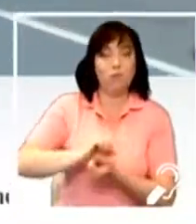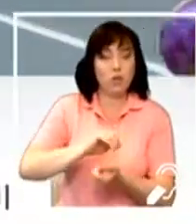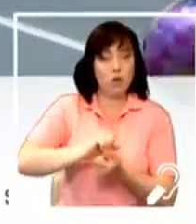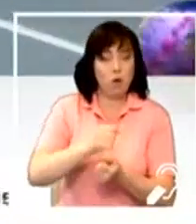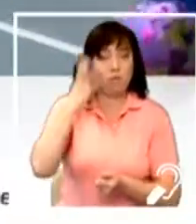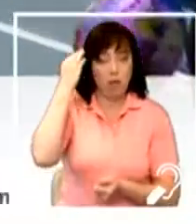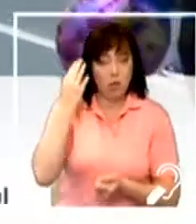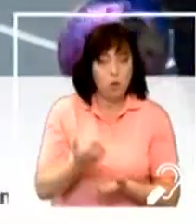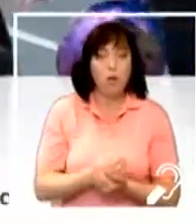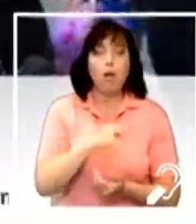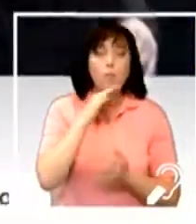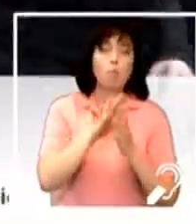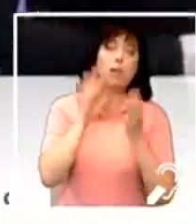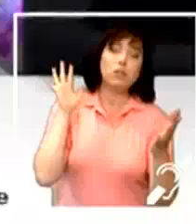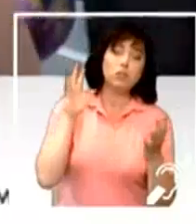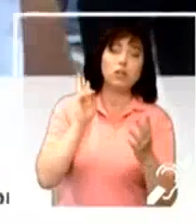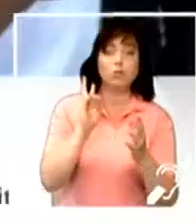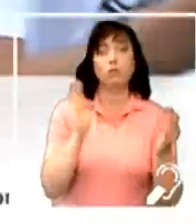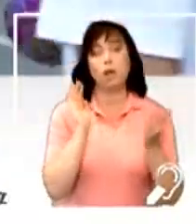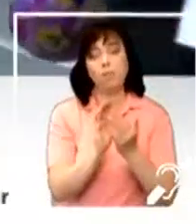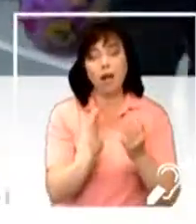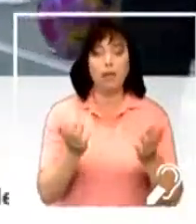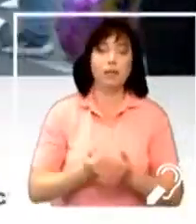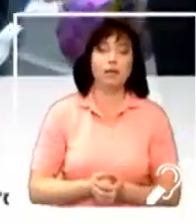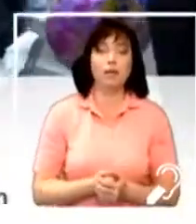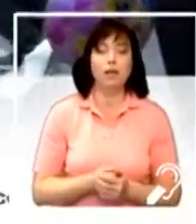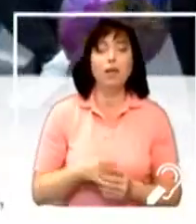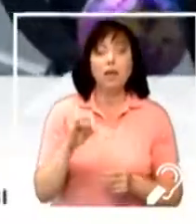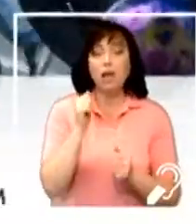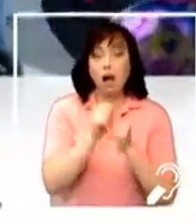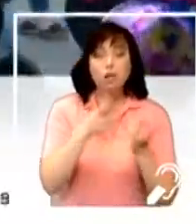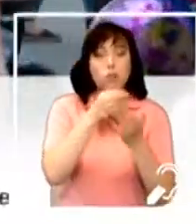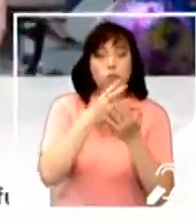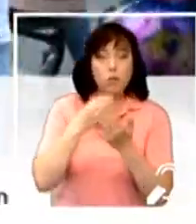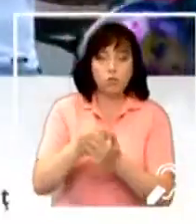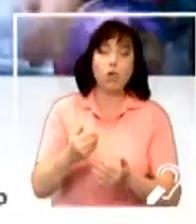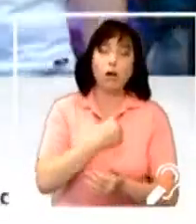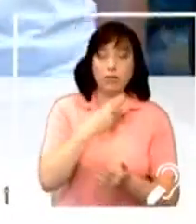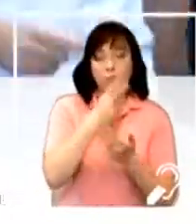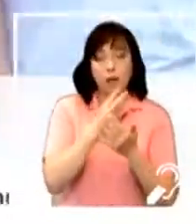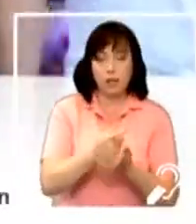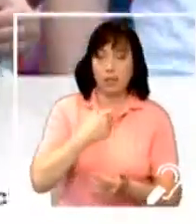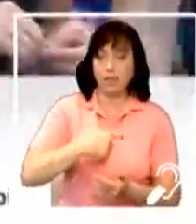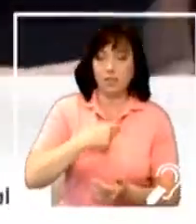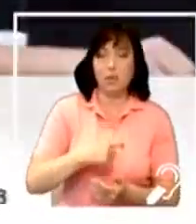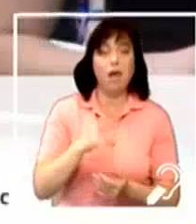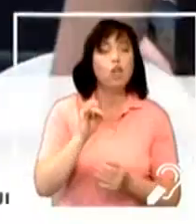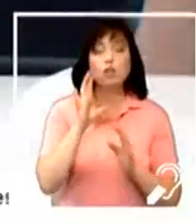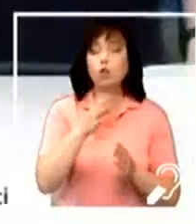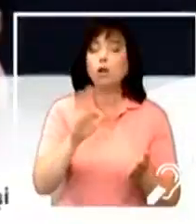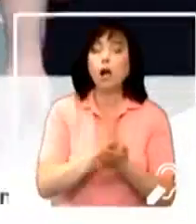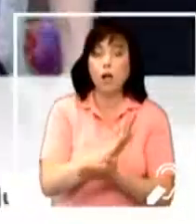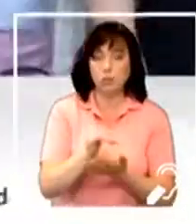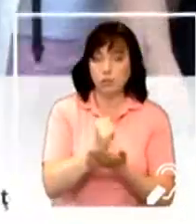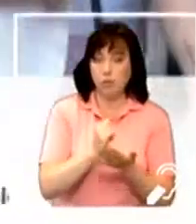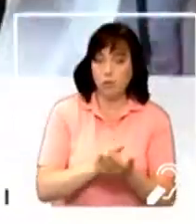Republica Moldova, unele mai mari vinării, altele mai mici. Fiecare în parte însă a ținut să se evidențieze nu doar prin vinuri de